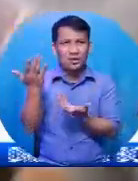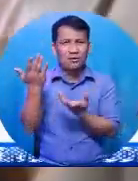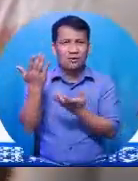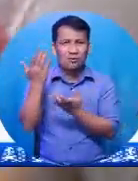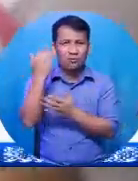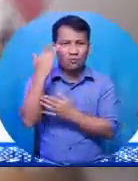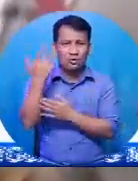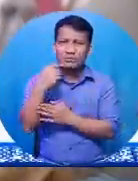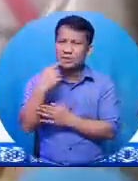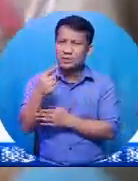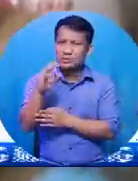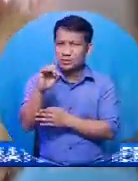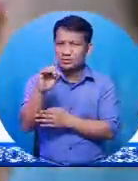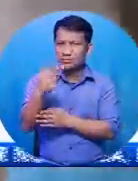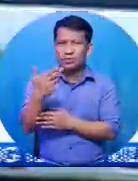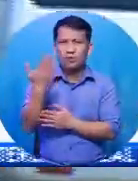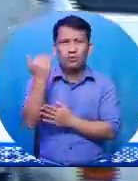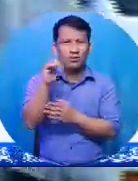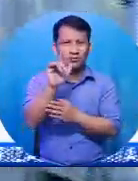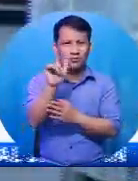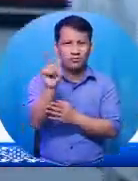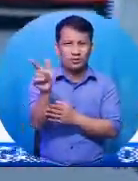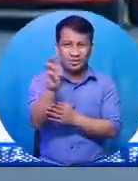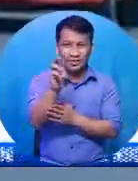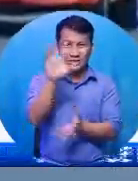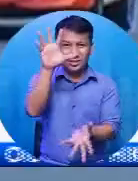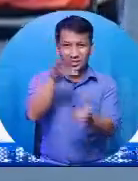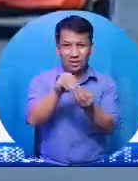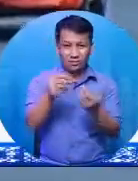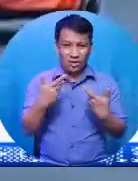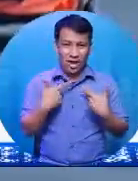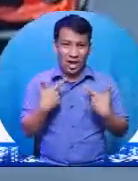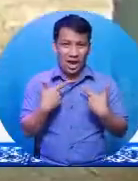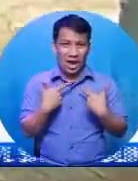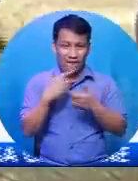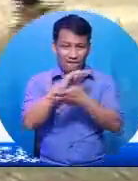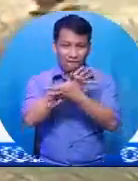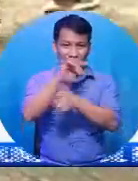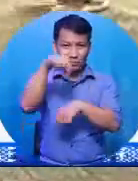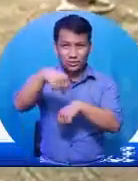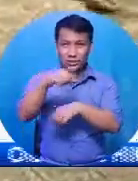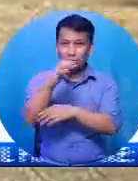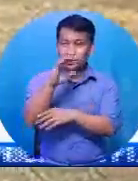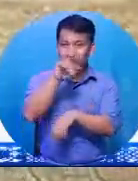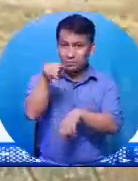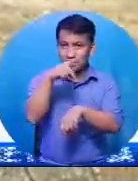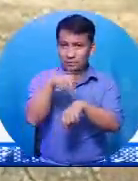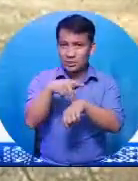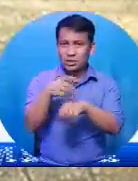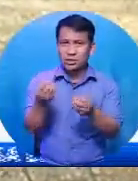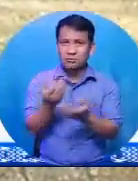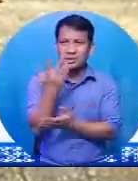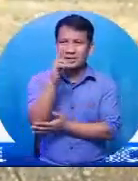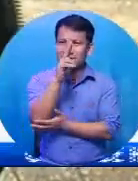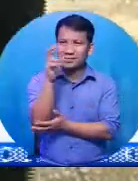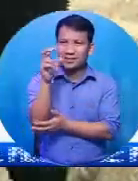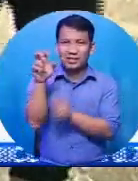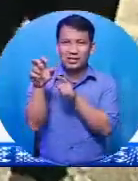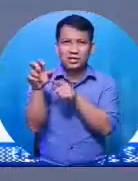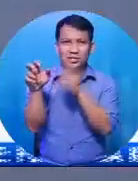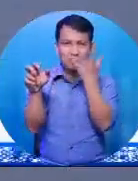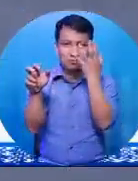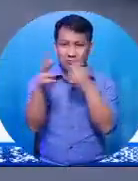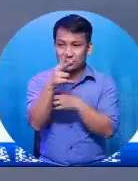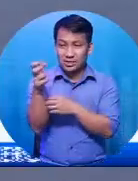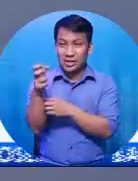tala ng DOH, higit 26,000 na lahat ng may COVID-19 sa bansa. Sa bilang na yan, higit 300 ang napaulat